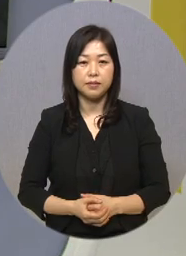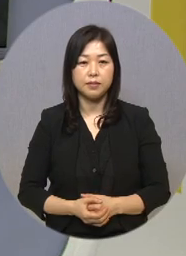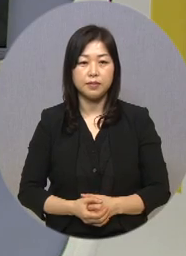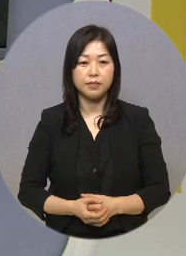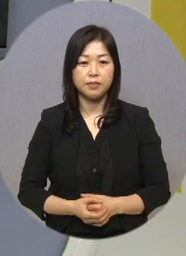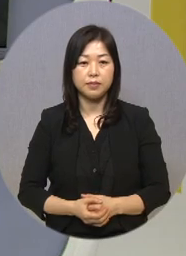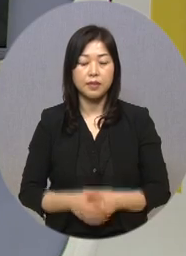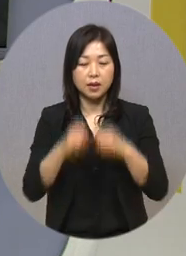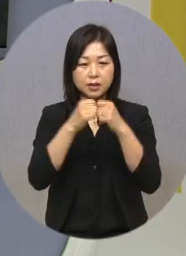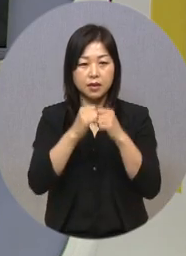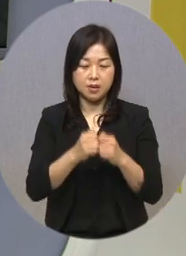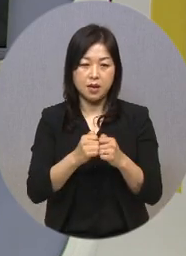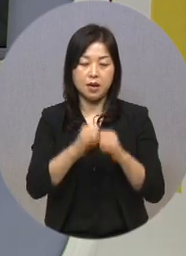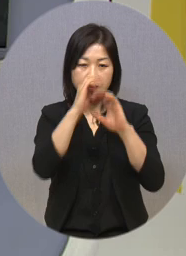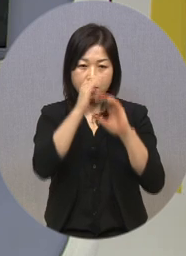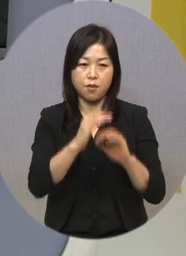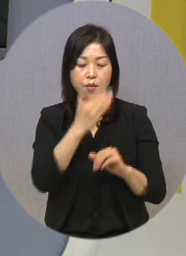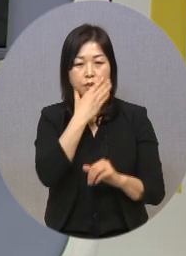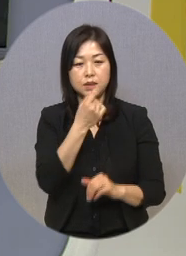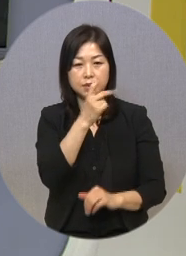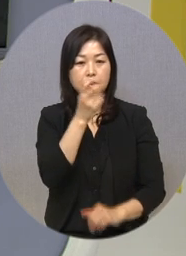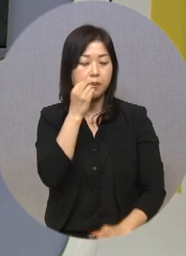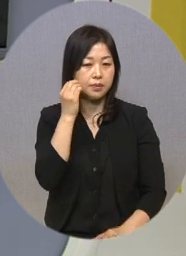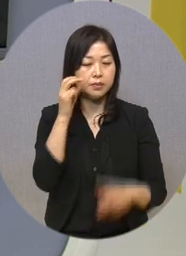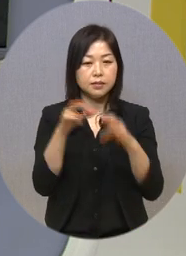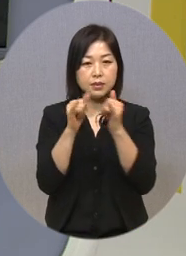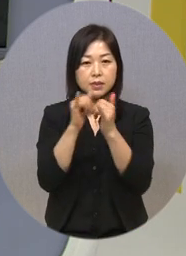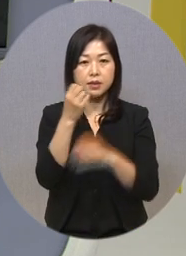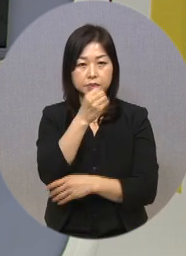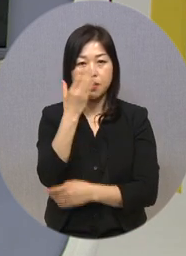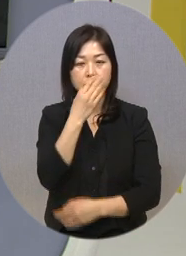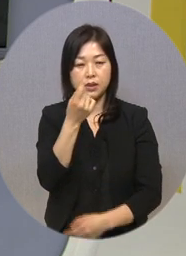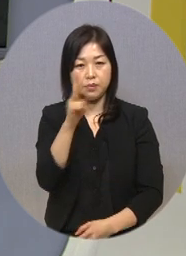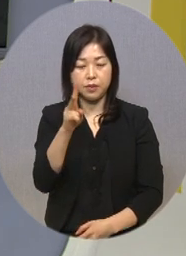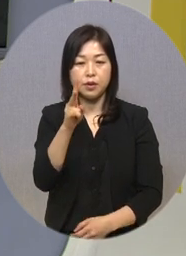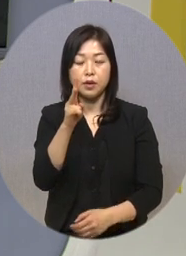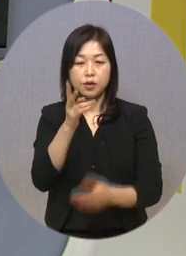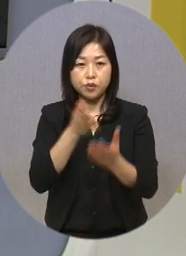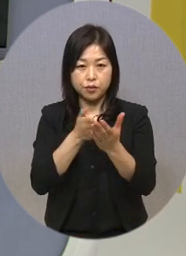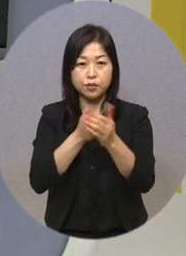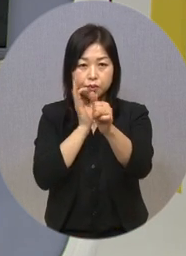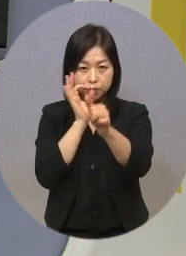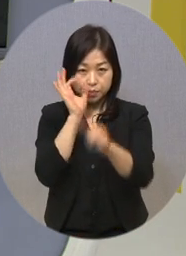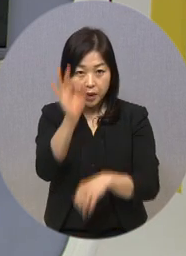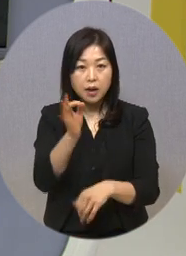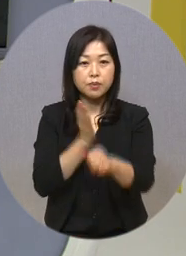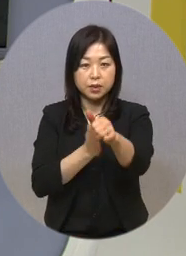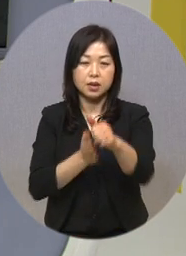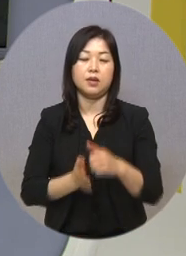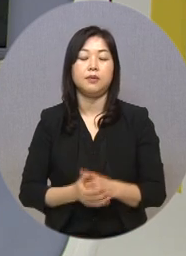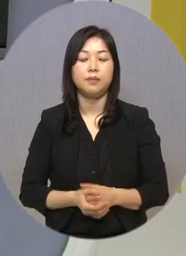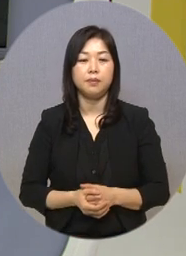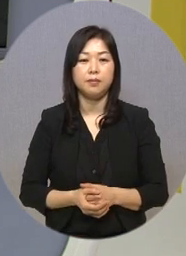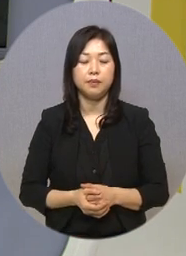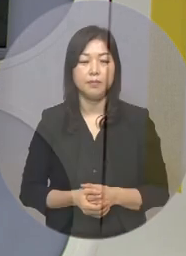이 밖에 자세한 사항은 웰페어 뉴스 홈페이지와 장애인신문, 복지TV 뉴스를 통해 확인할 수 있습니다.